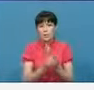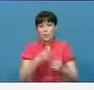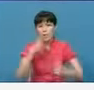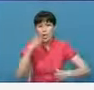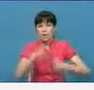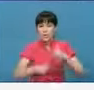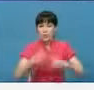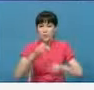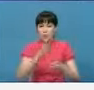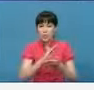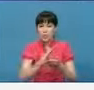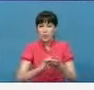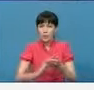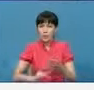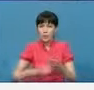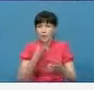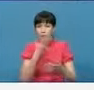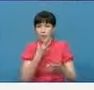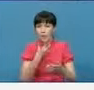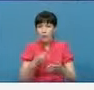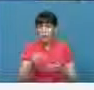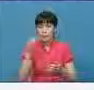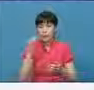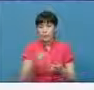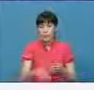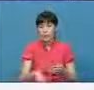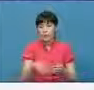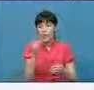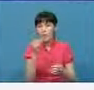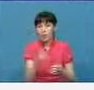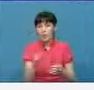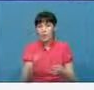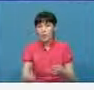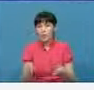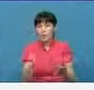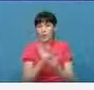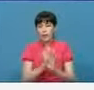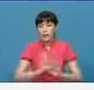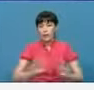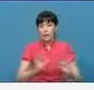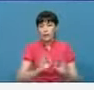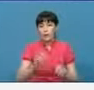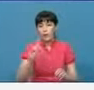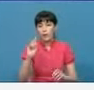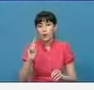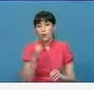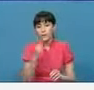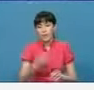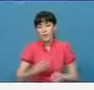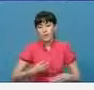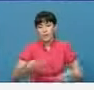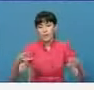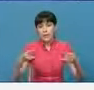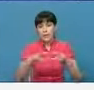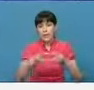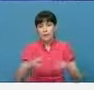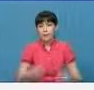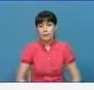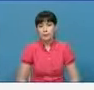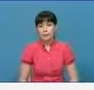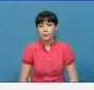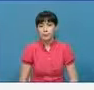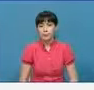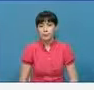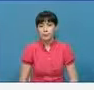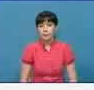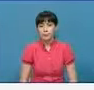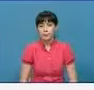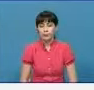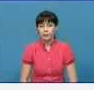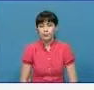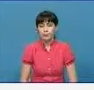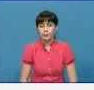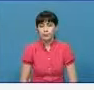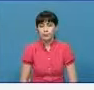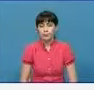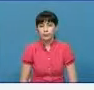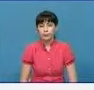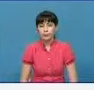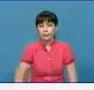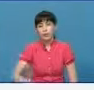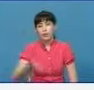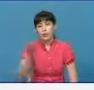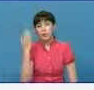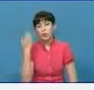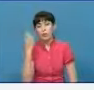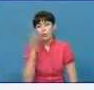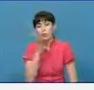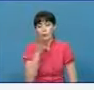жазады. Көркем сөзбен кесте тоқып, көрерменге көрсетіп отыр. Солардың бірі біздің арна. Кезінде мынау Қуандық Шаңғытбаев деген